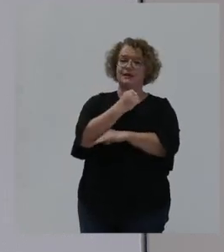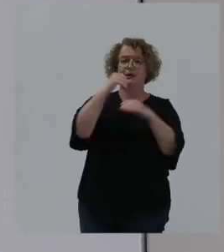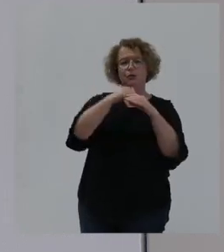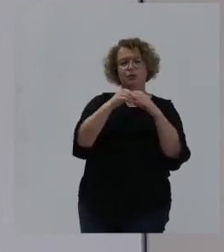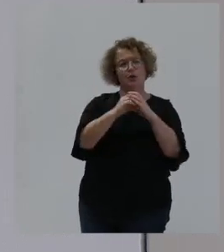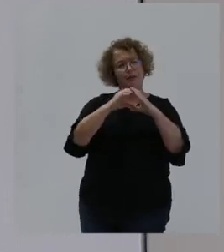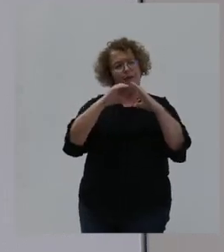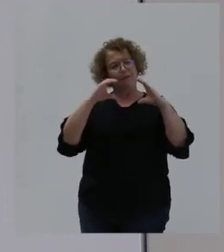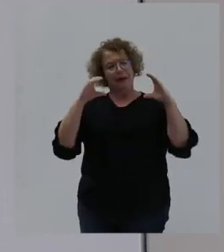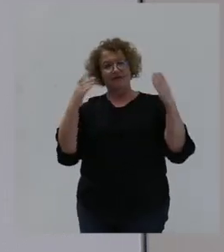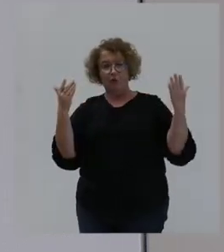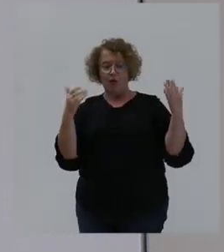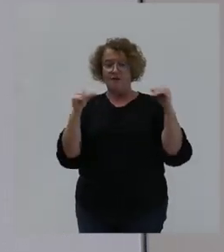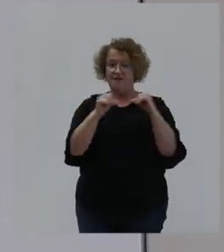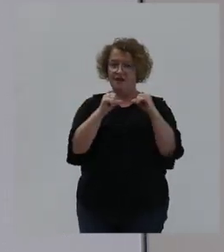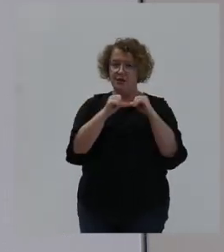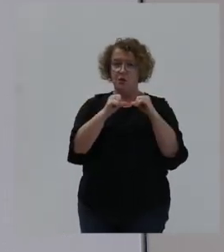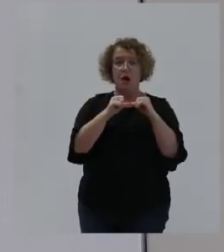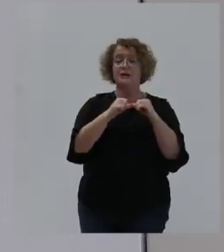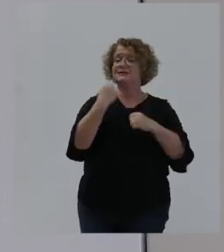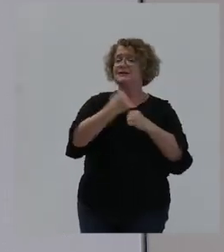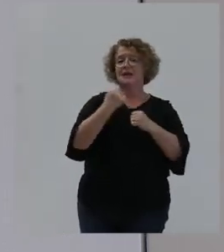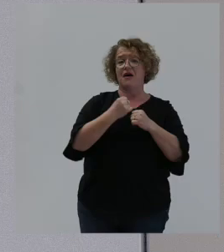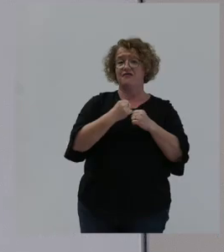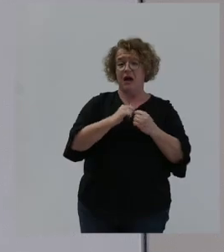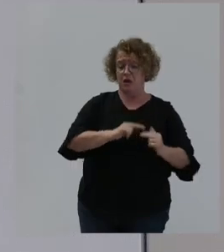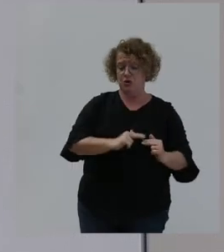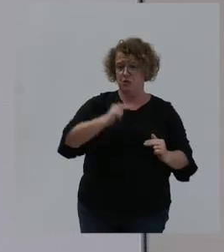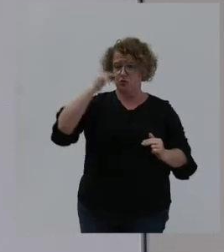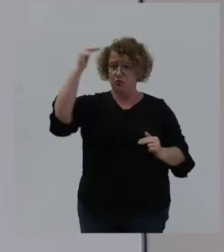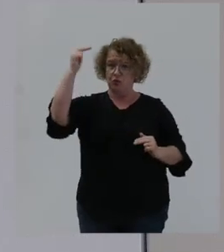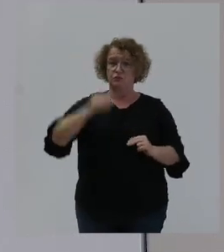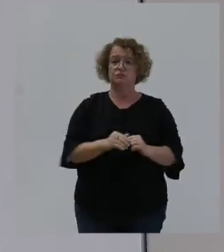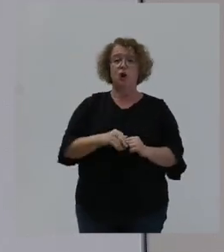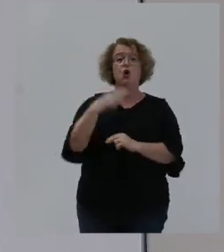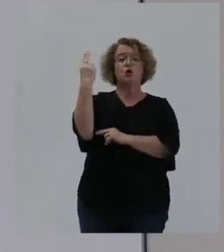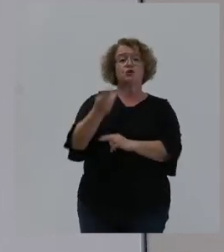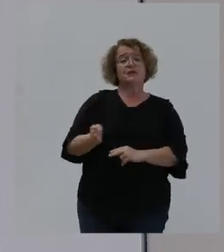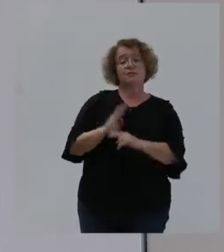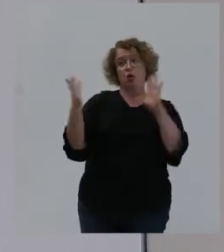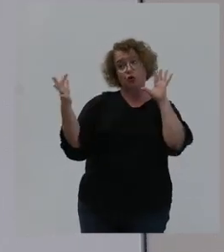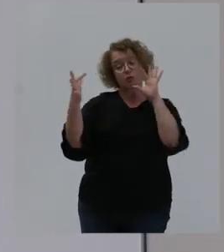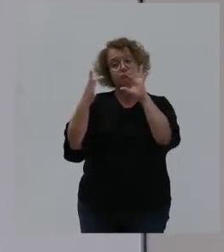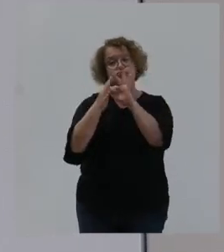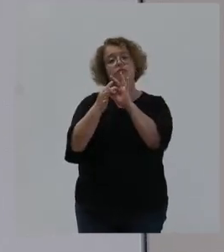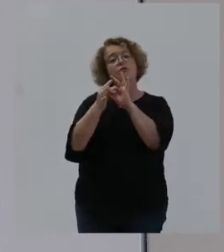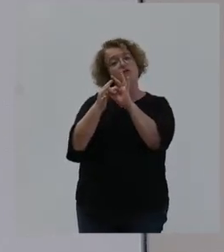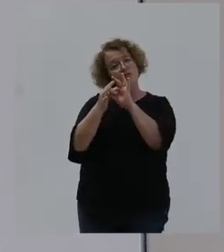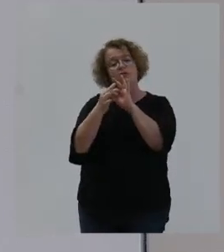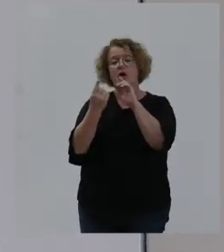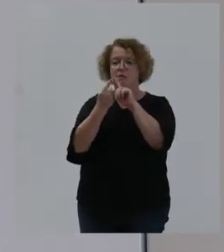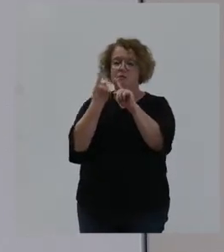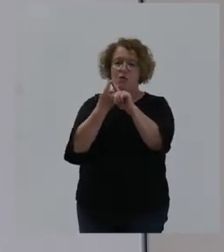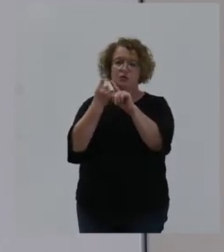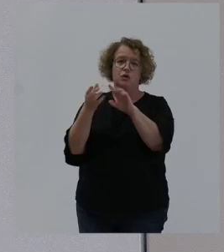il y a du travail à faire à chaque échelon. Avec l'UB, il faut retrouver une relation constructive où